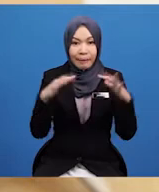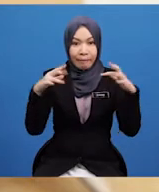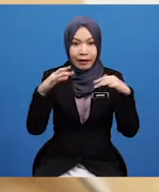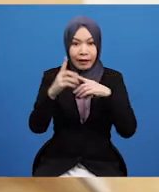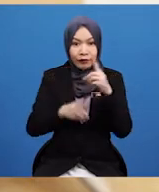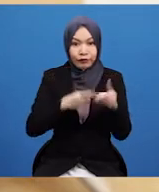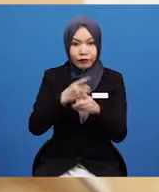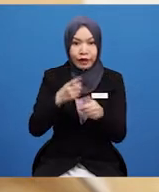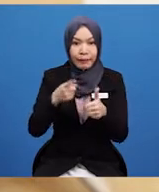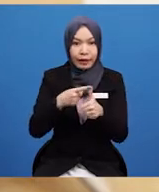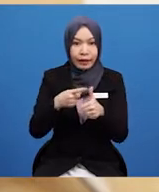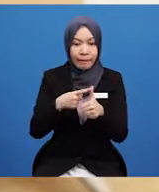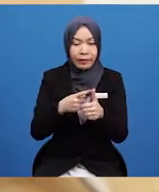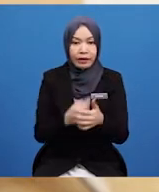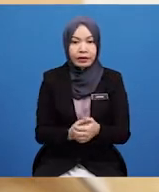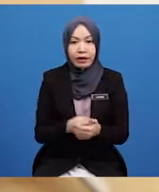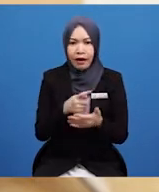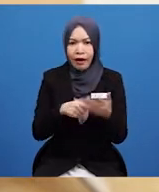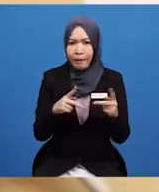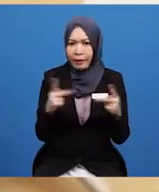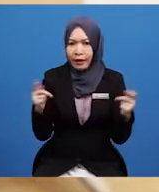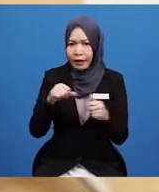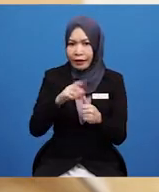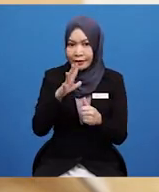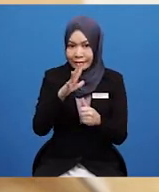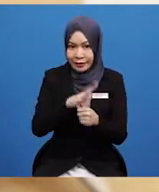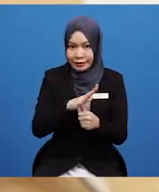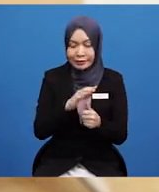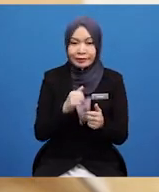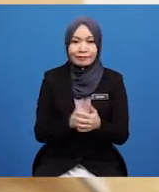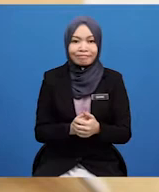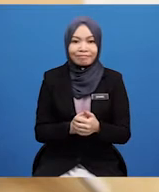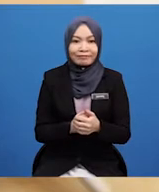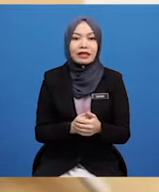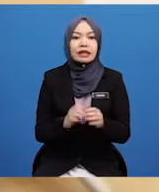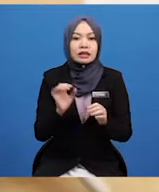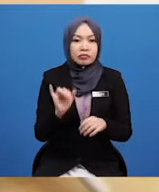amat besar terhadap negara Eropah, malah negara kita turut